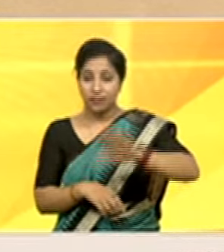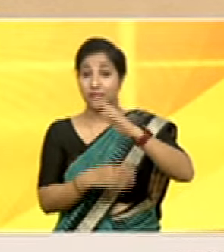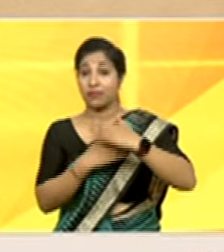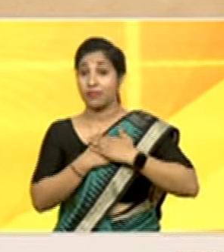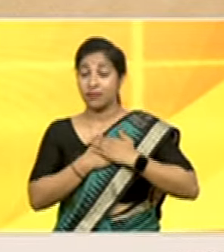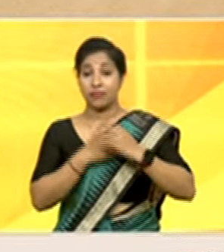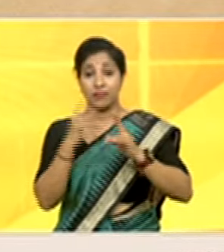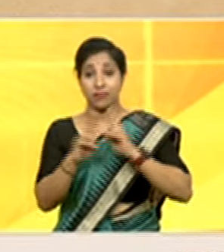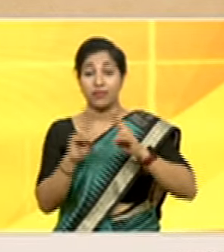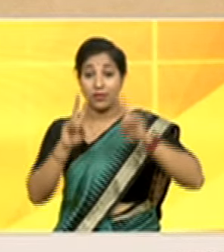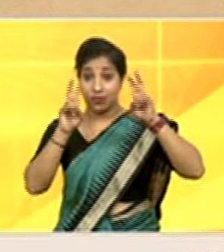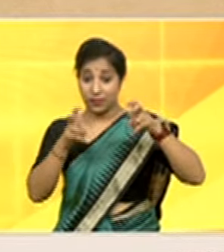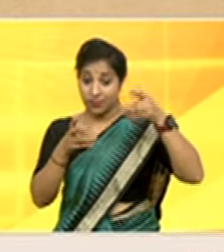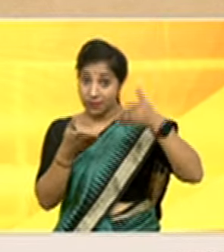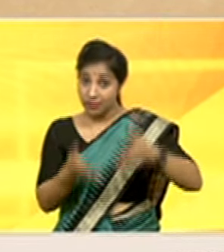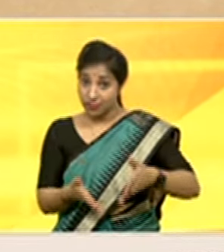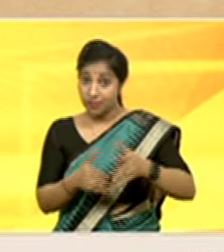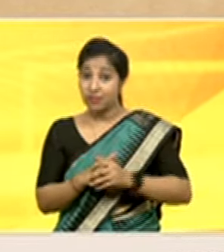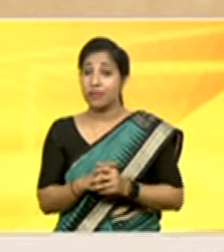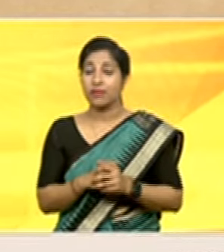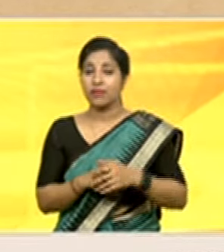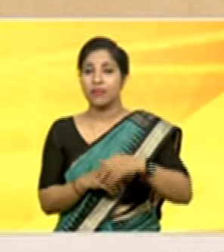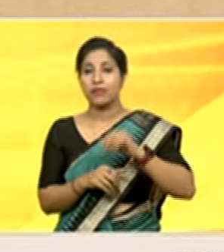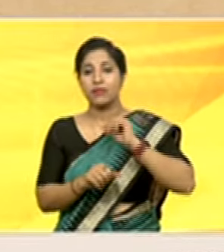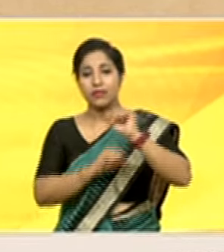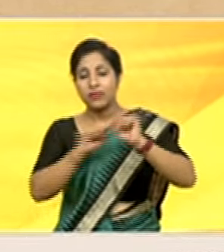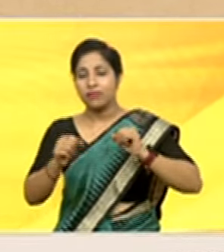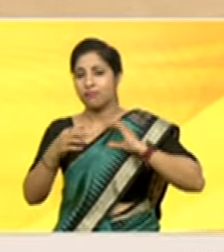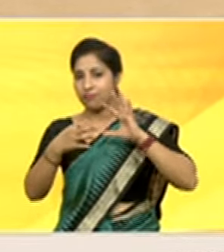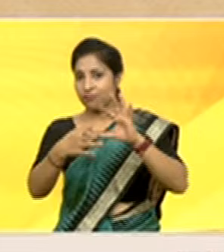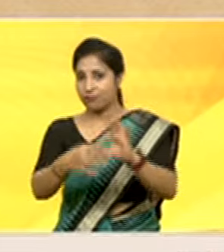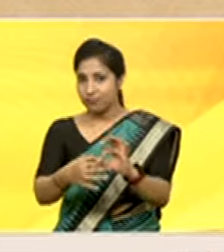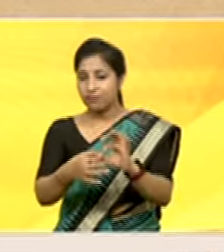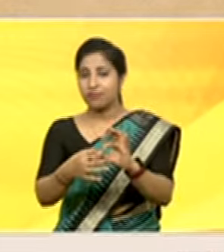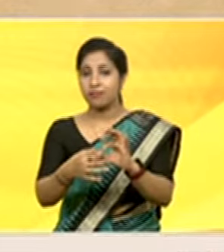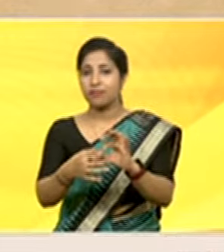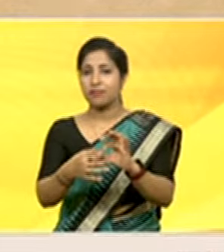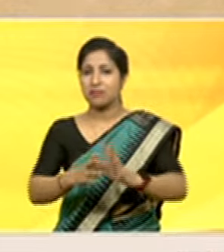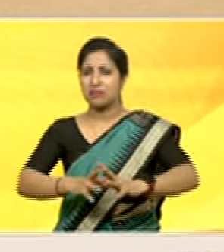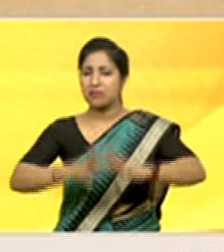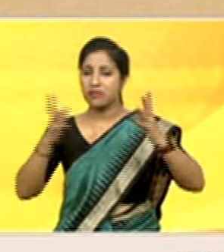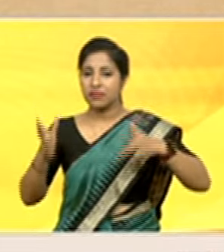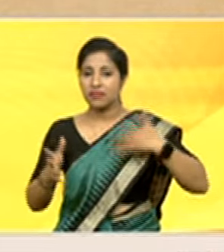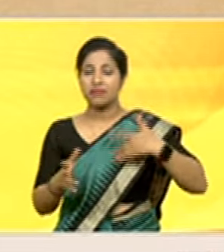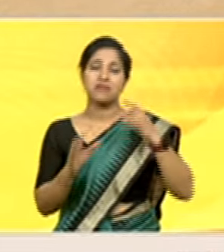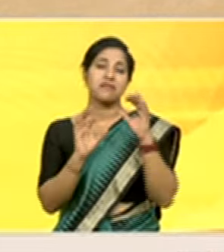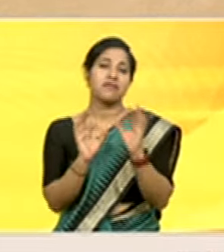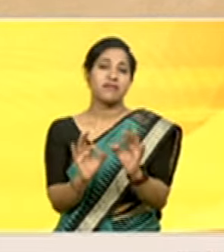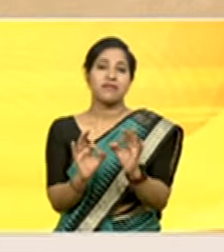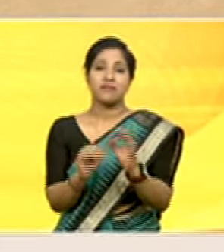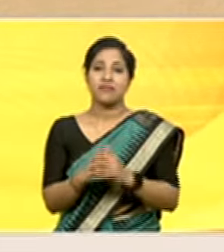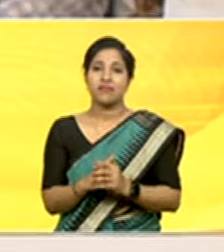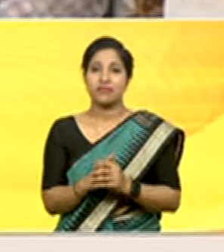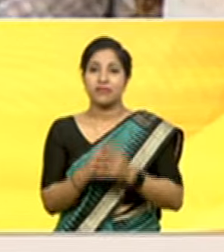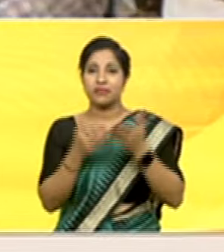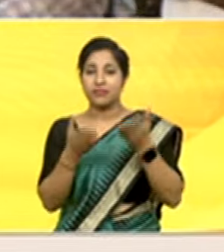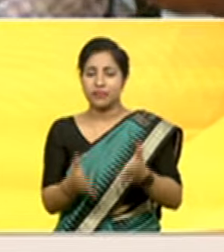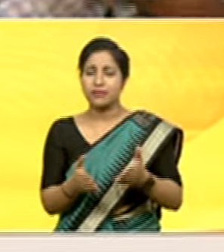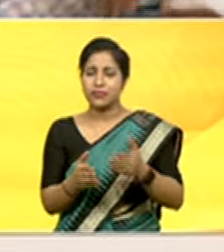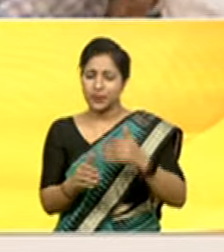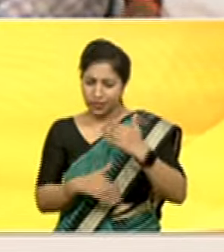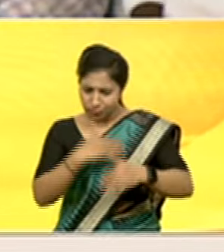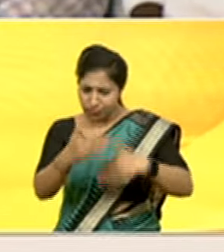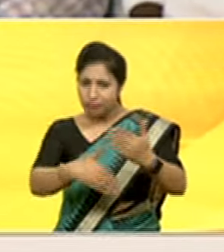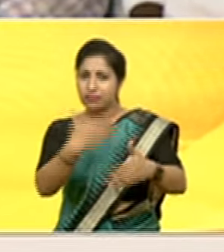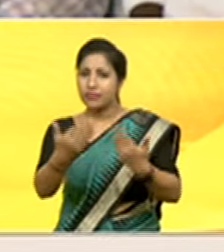की बात के इस एपिसोड में आपसे जुड़ना बहुत अच्छा रहा। अब ये सिलसिला